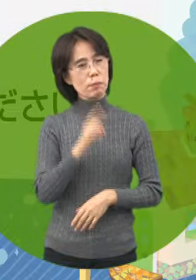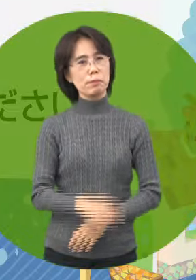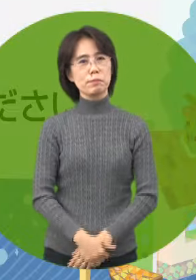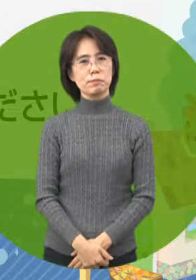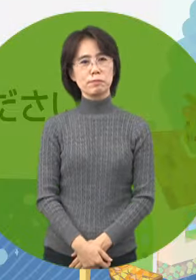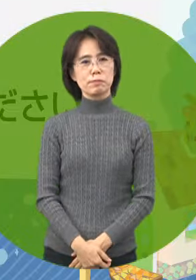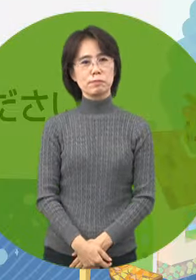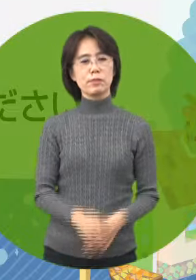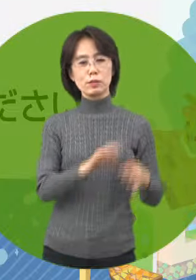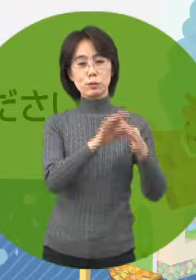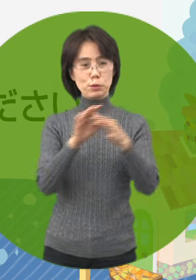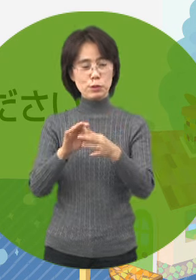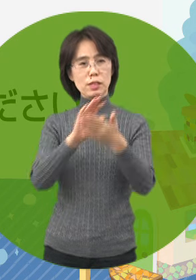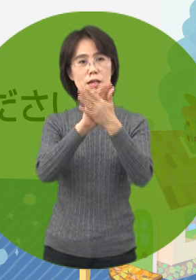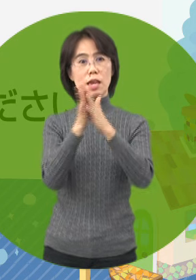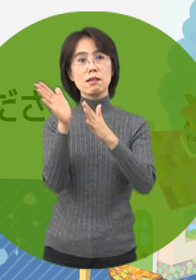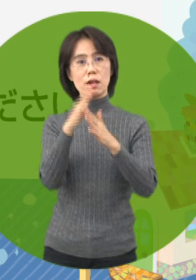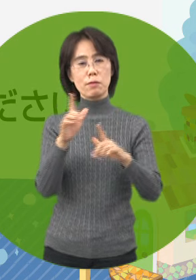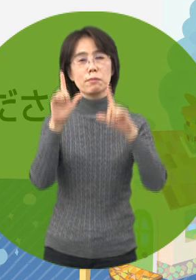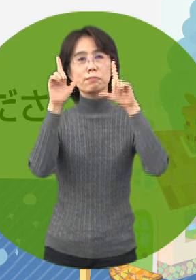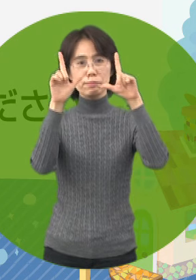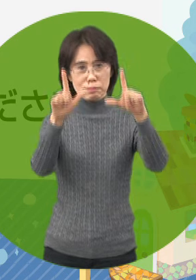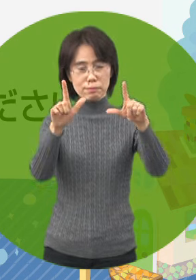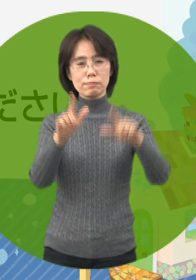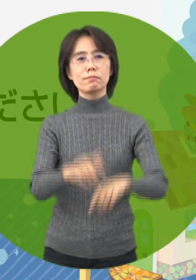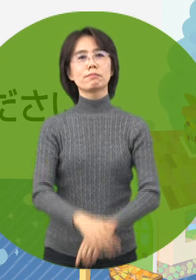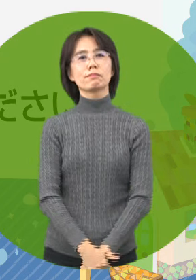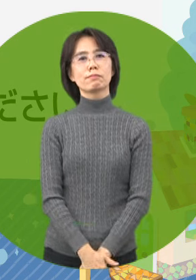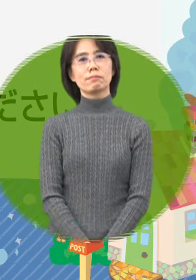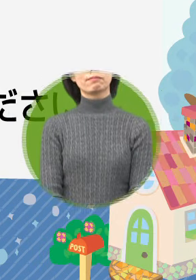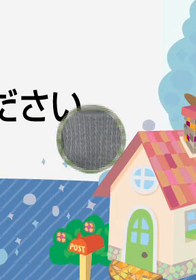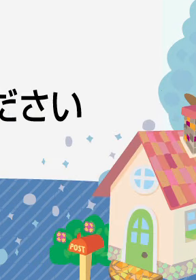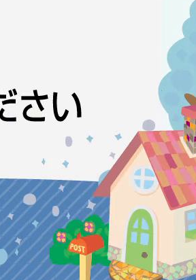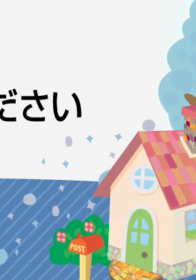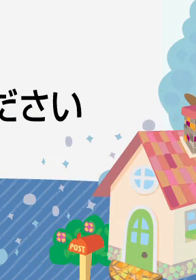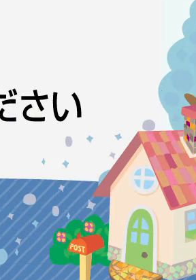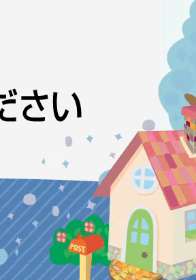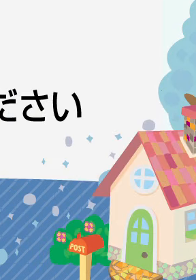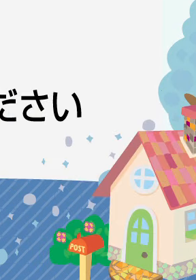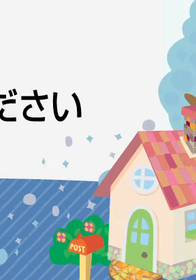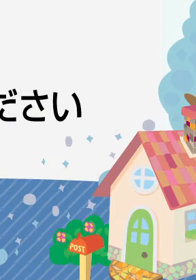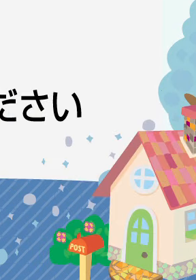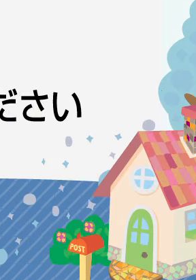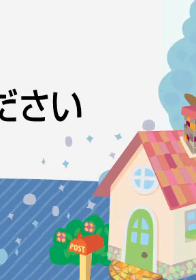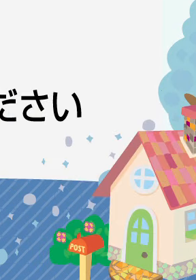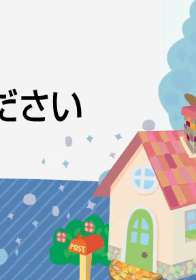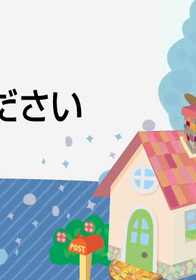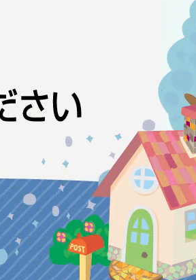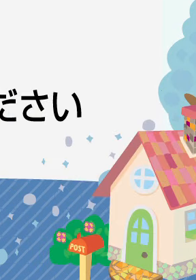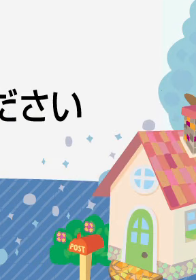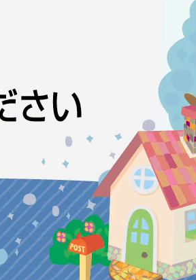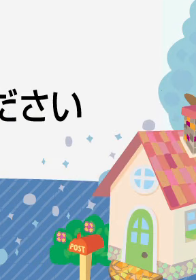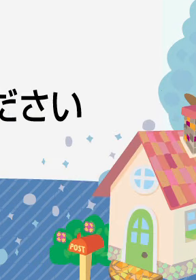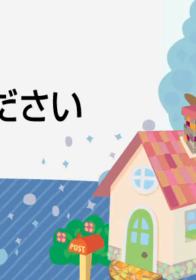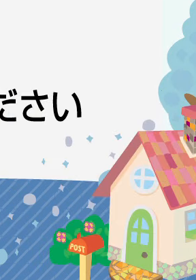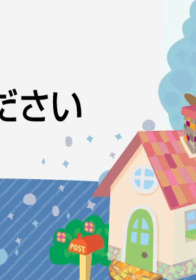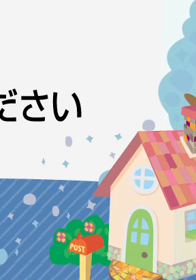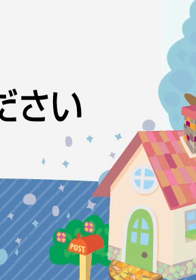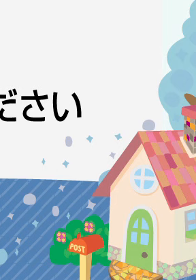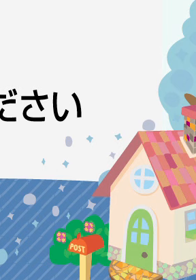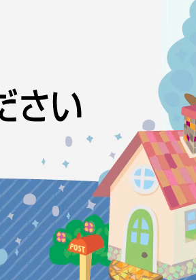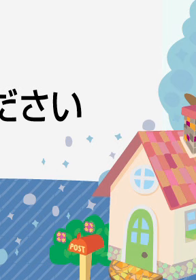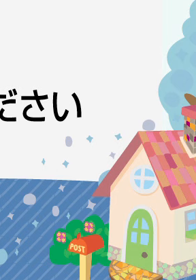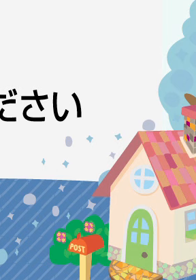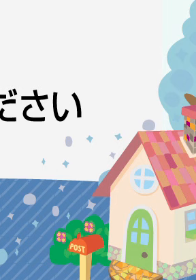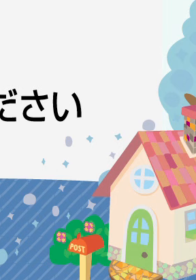続いて県からのお知らせです。県では産業廃棄物の排出抑制、リサイクルなどを推進するための